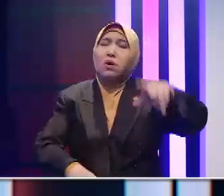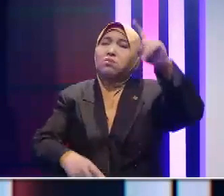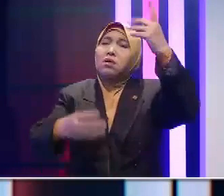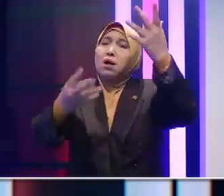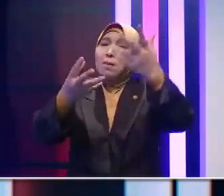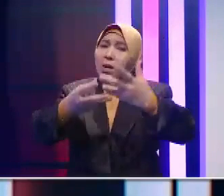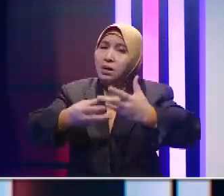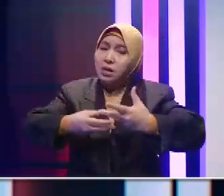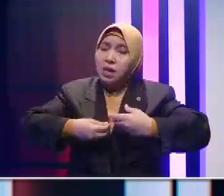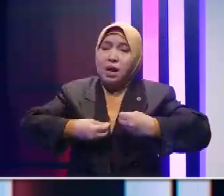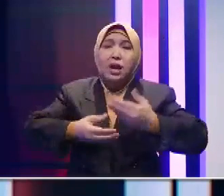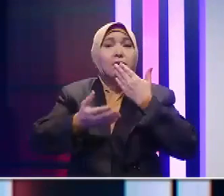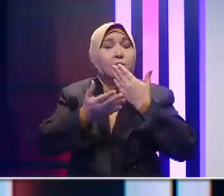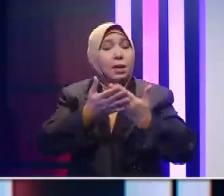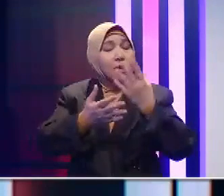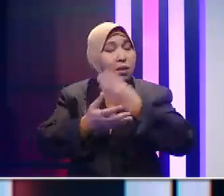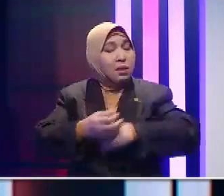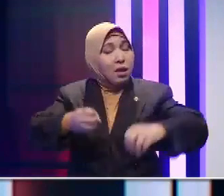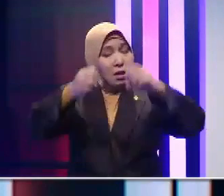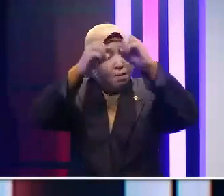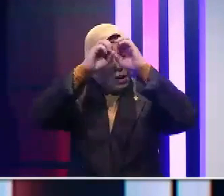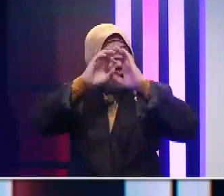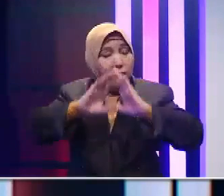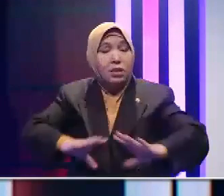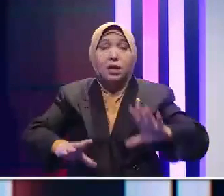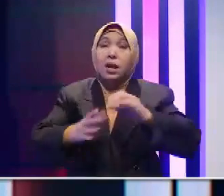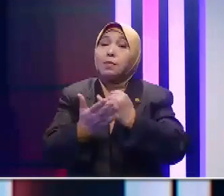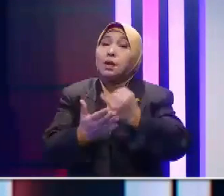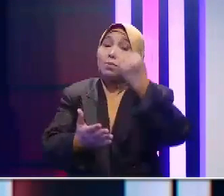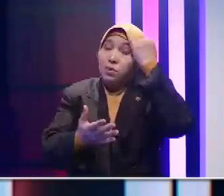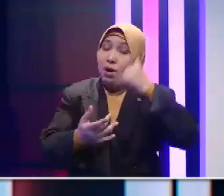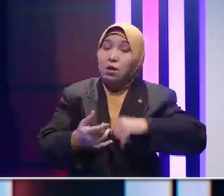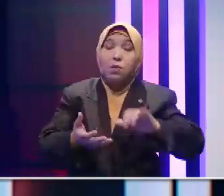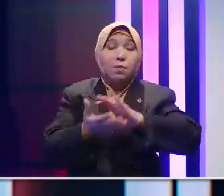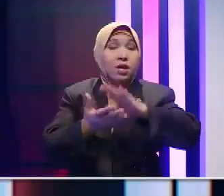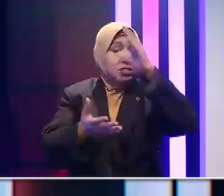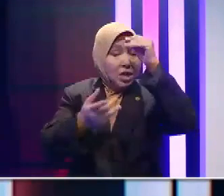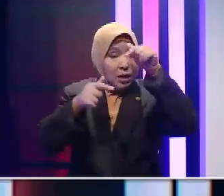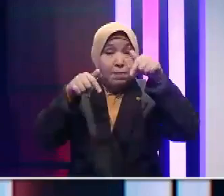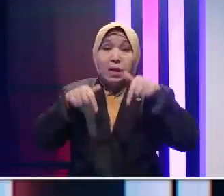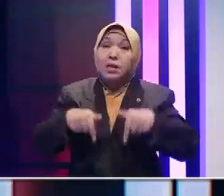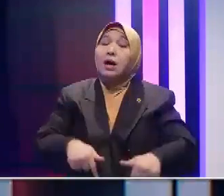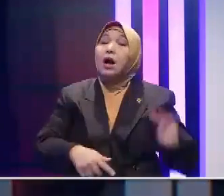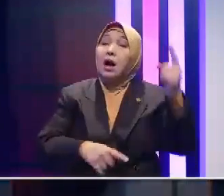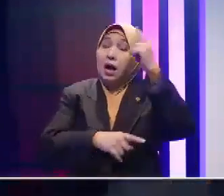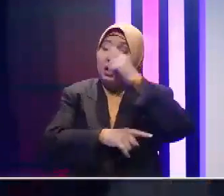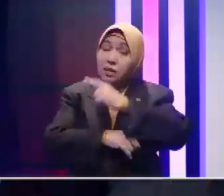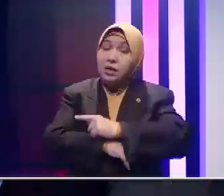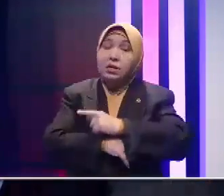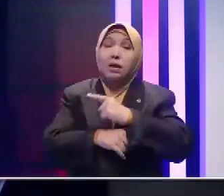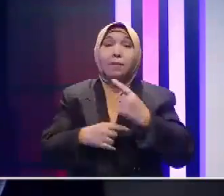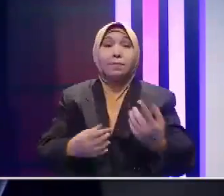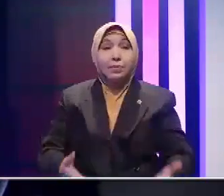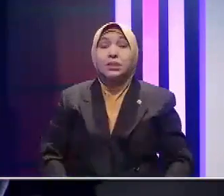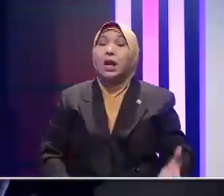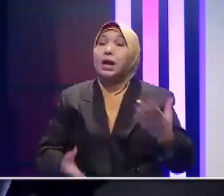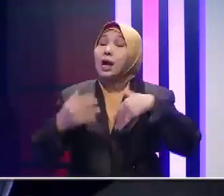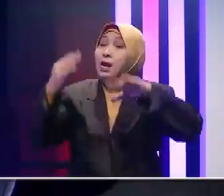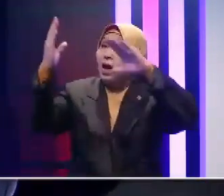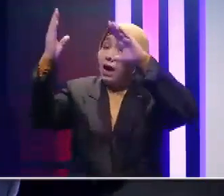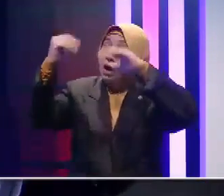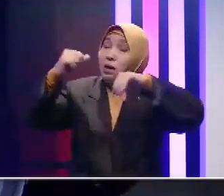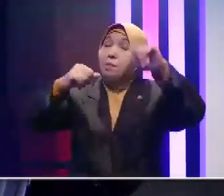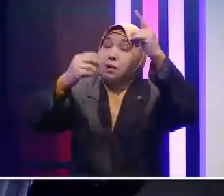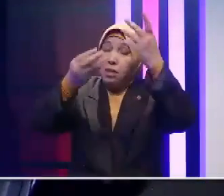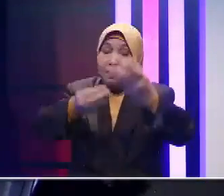la ilma lana illa ma 'allamtana innaka antal alimul hakim. Rabbi zidni ilma. Mudah-mudahan